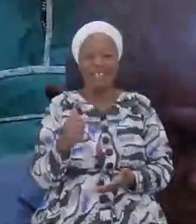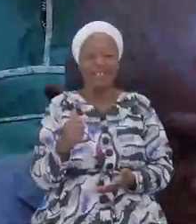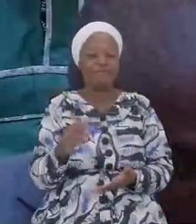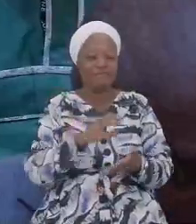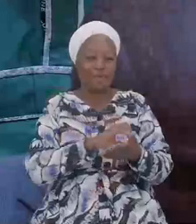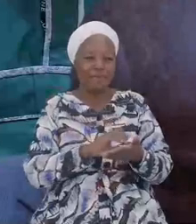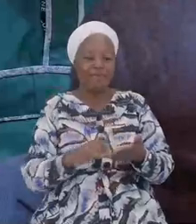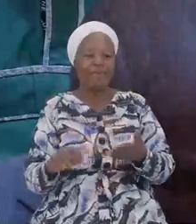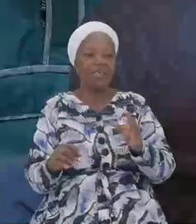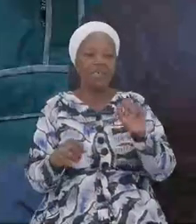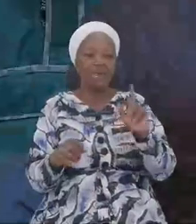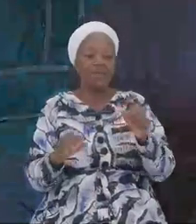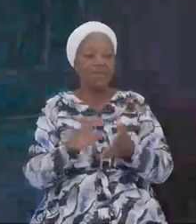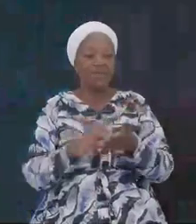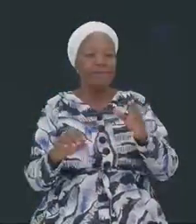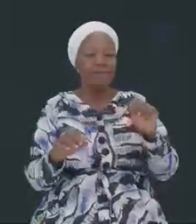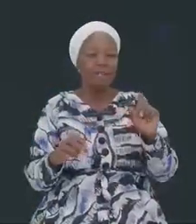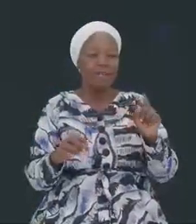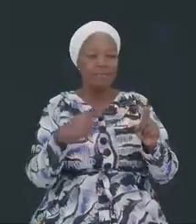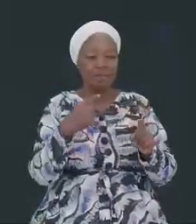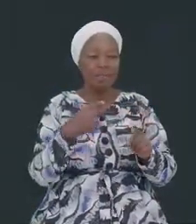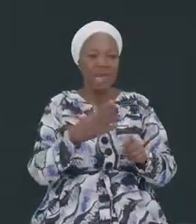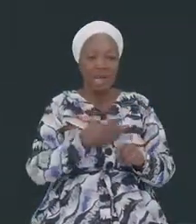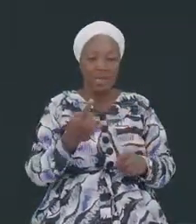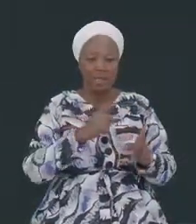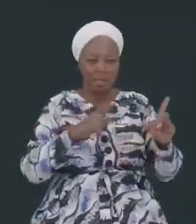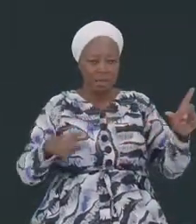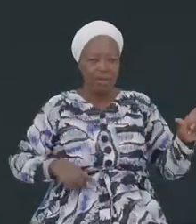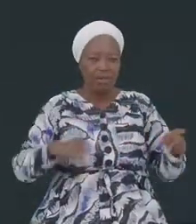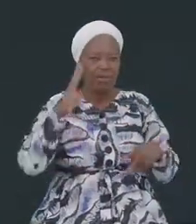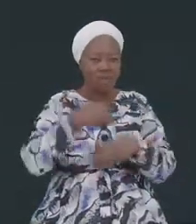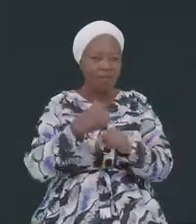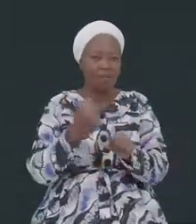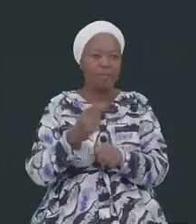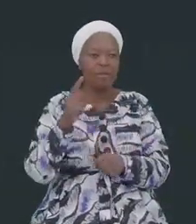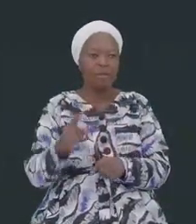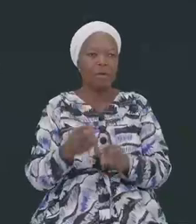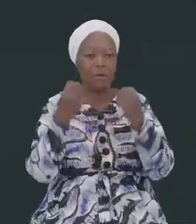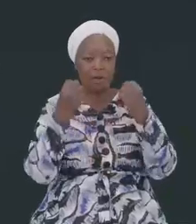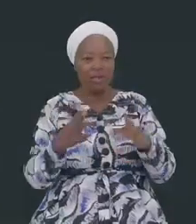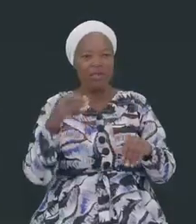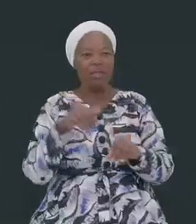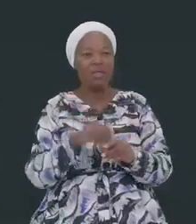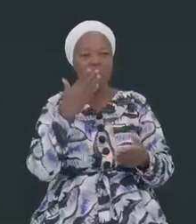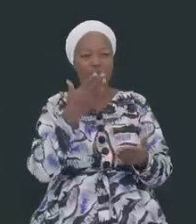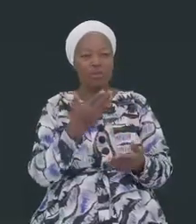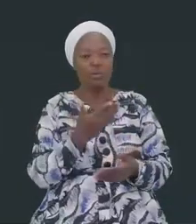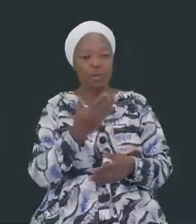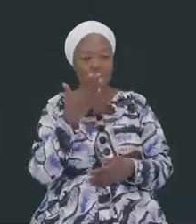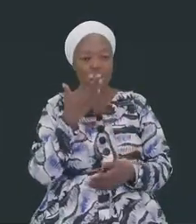Verset 11. Le verset 11 rapporte, l'Éternel te comblera de bien